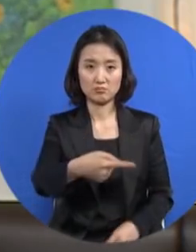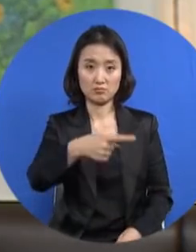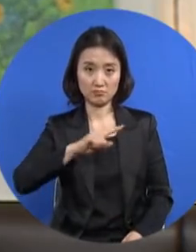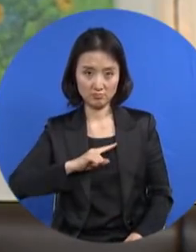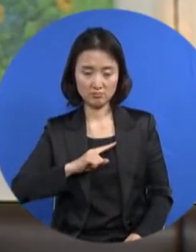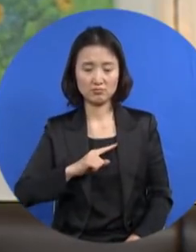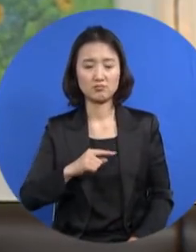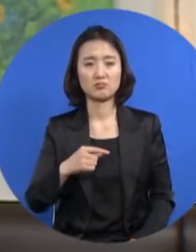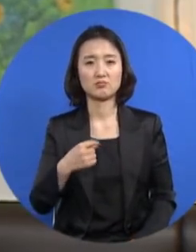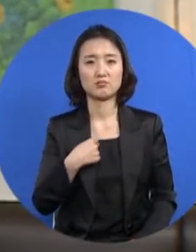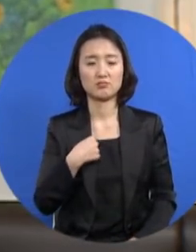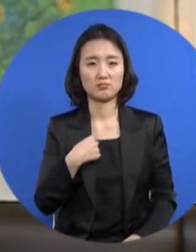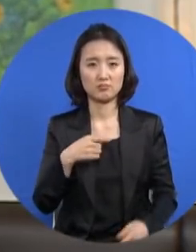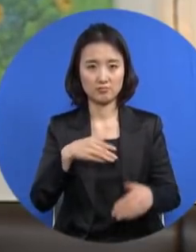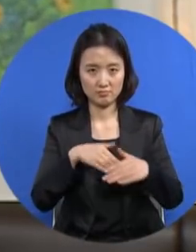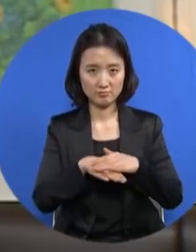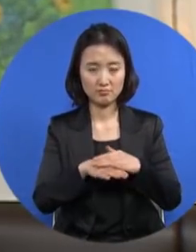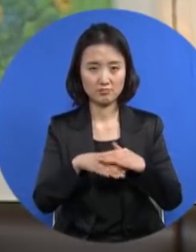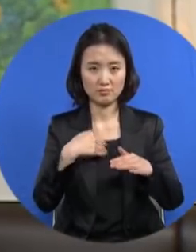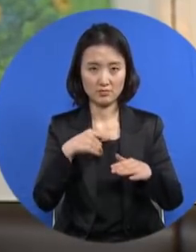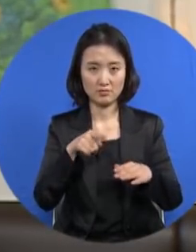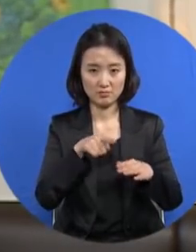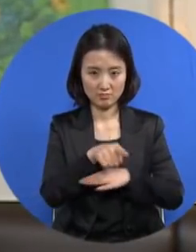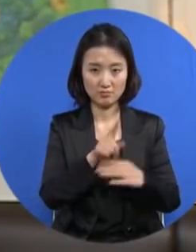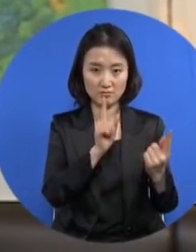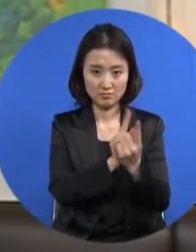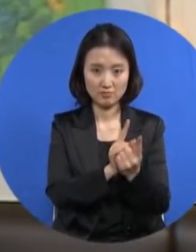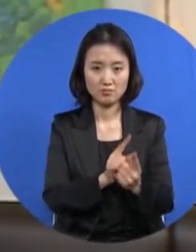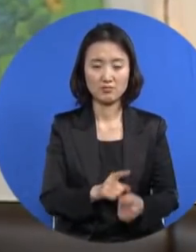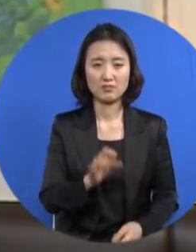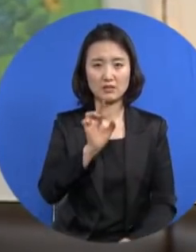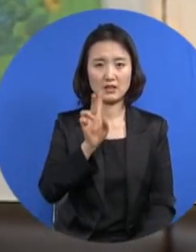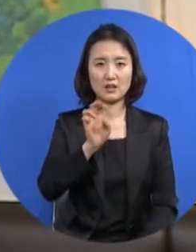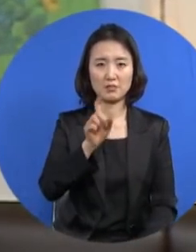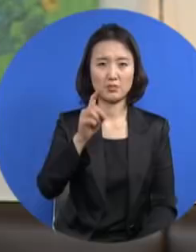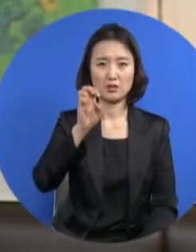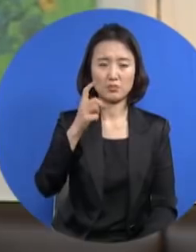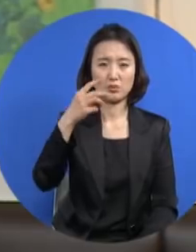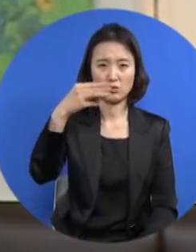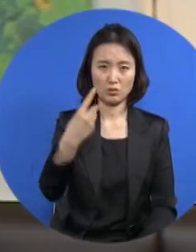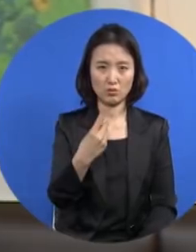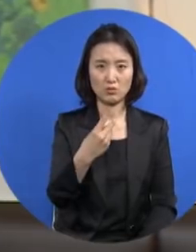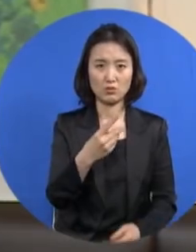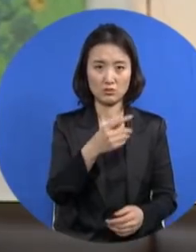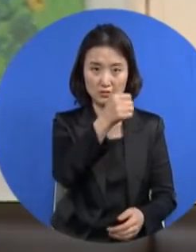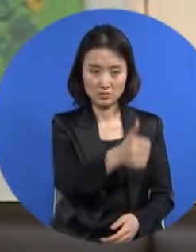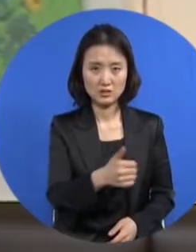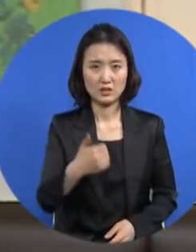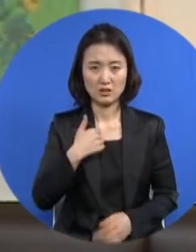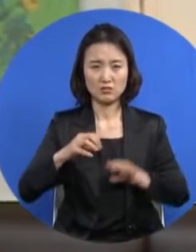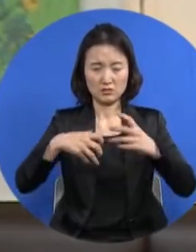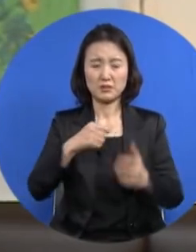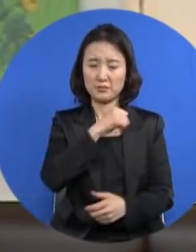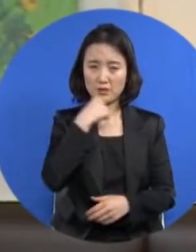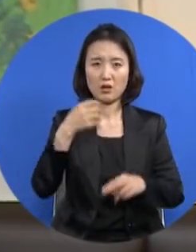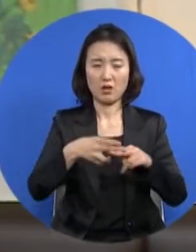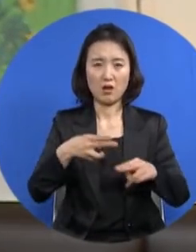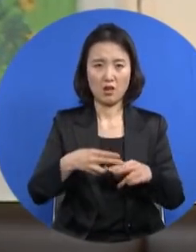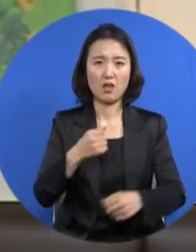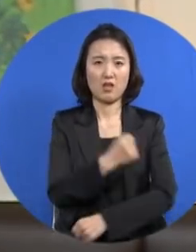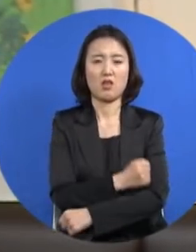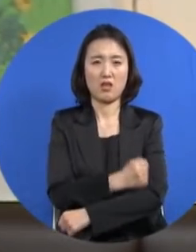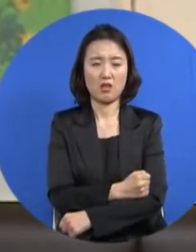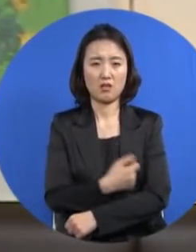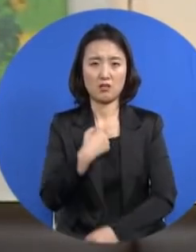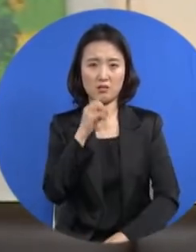제가 얘기를 했어요. 그분 이름이 야마모토상인데 야마모토상 나도 전 세계에서 제일 맛있는 요리를 할 거야 라고